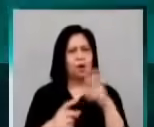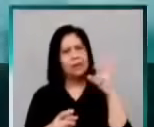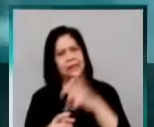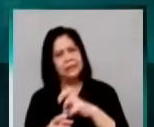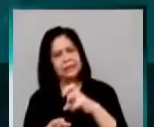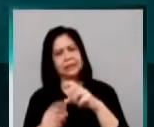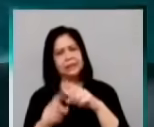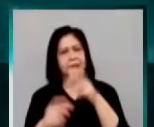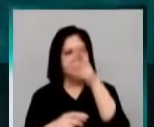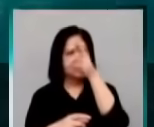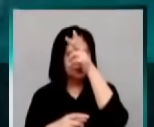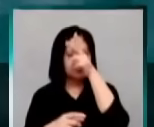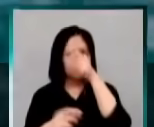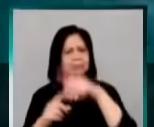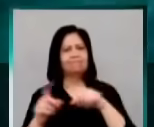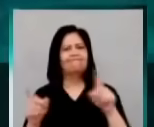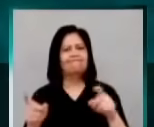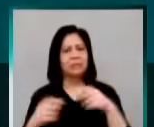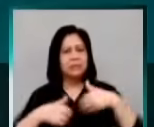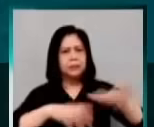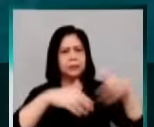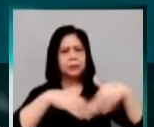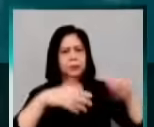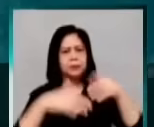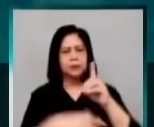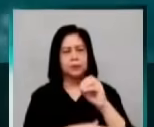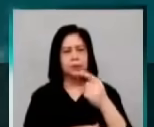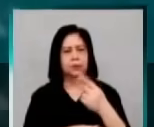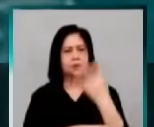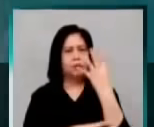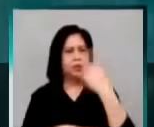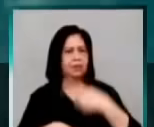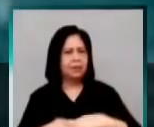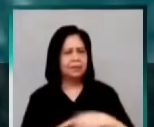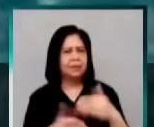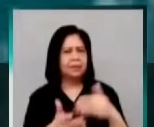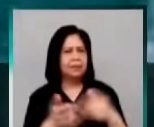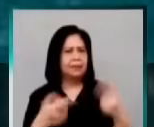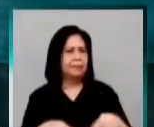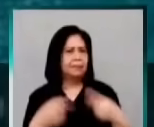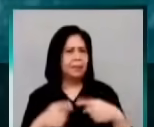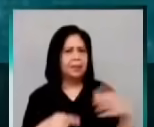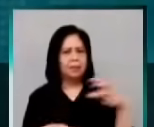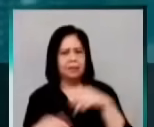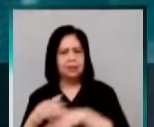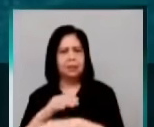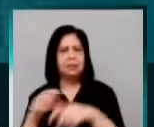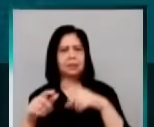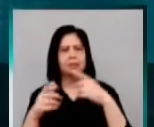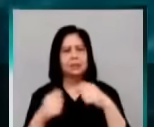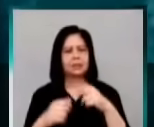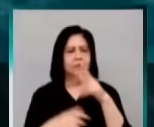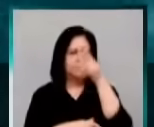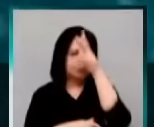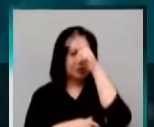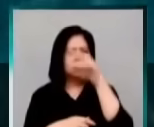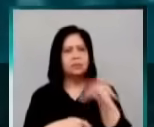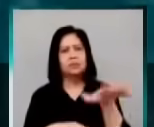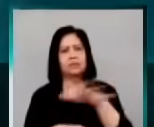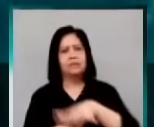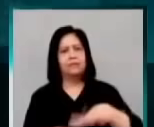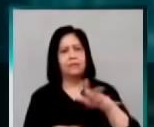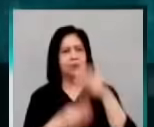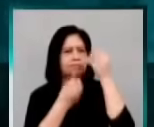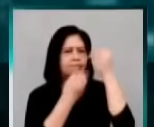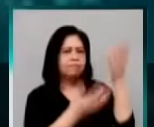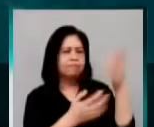pero naitaboy niya ito. 4 na beses na raw nangyari ang pag-atake sa mga alaga niyang manok sa farm. Ipinagbigay alam sa